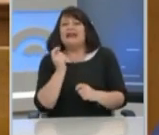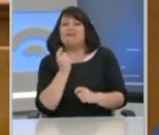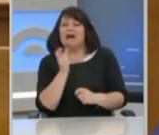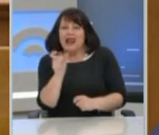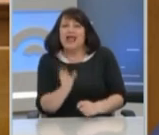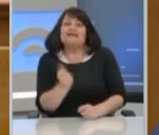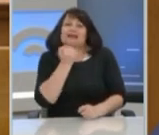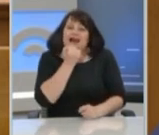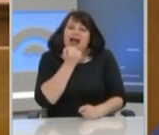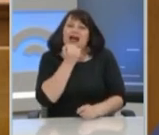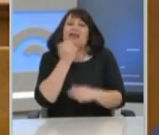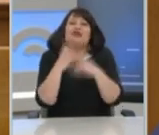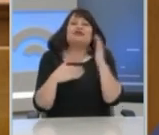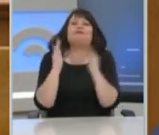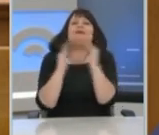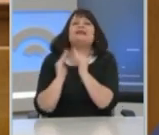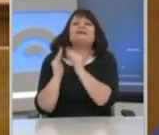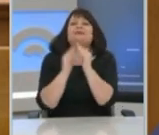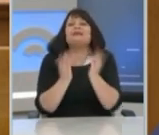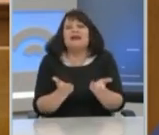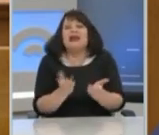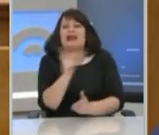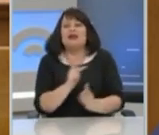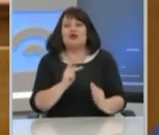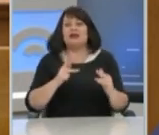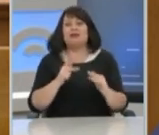κάνατε. Αλλά κοινωνική προστασία δεν κάνατε.